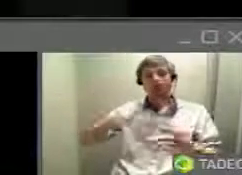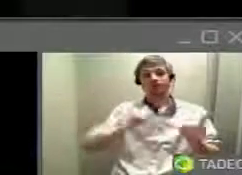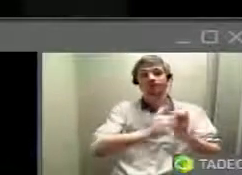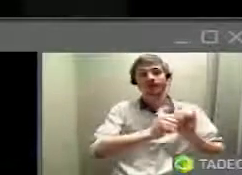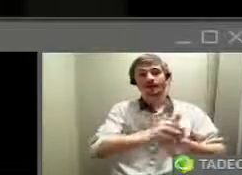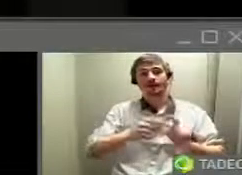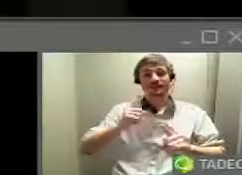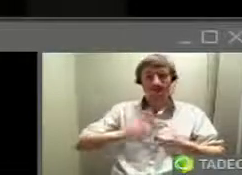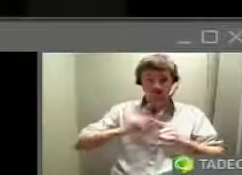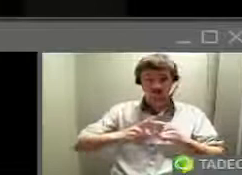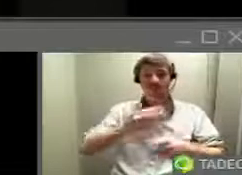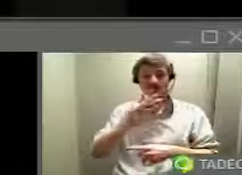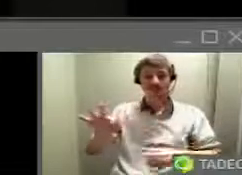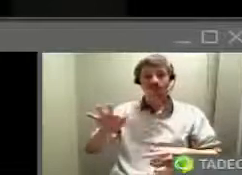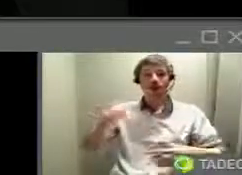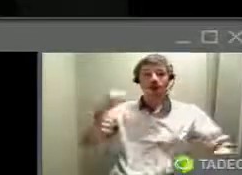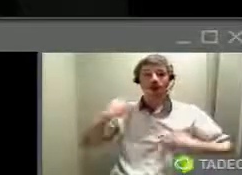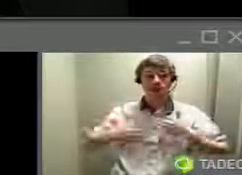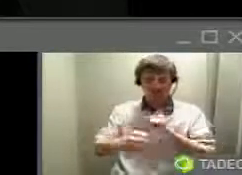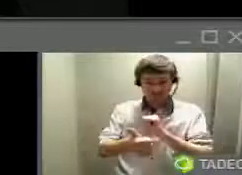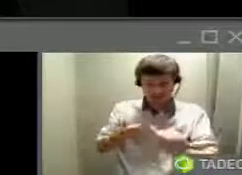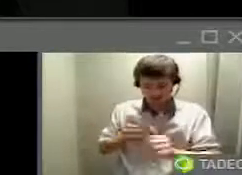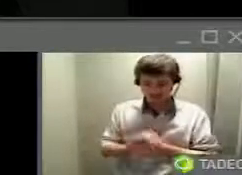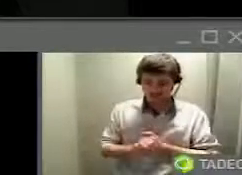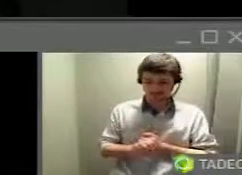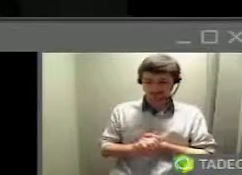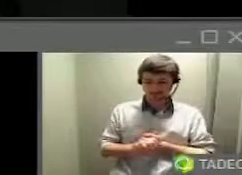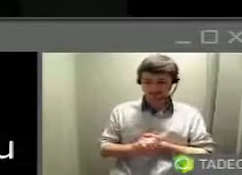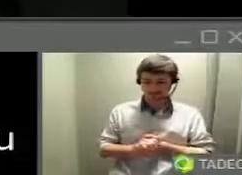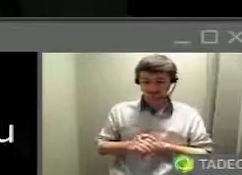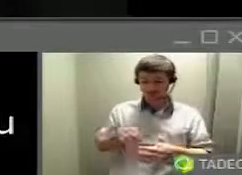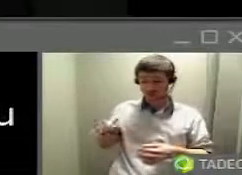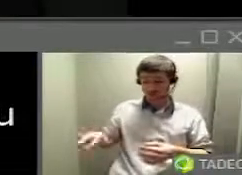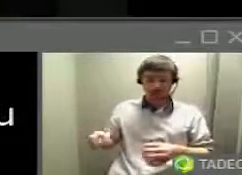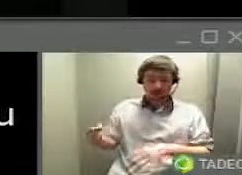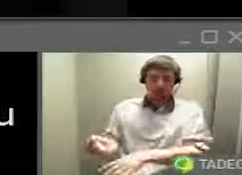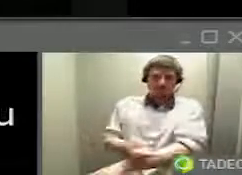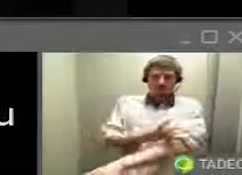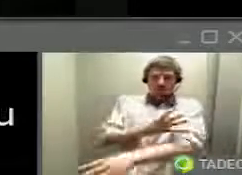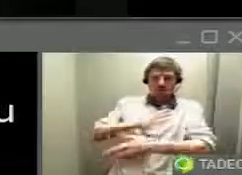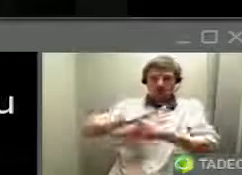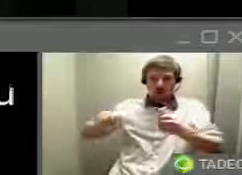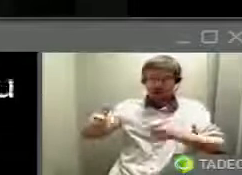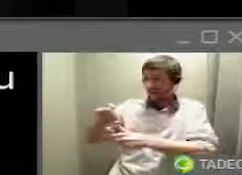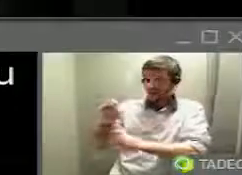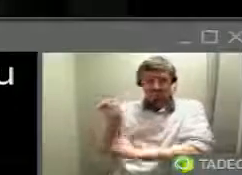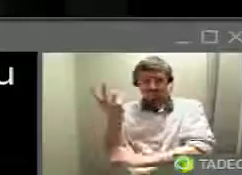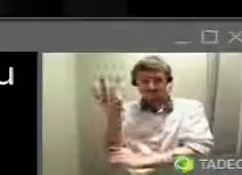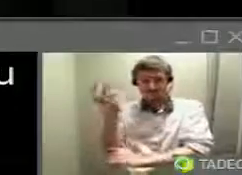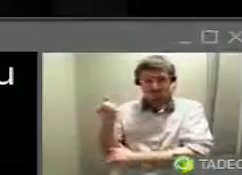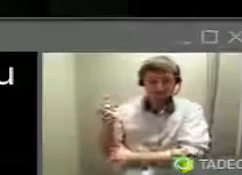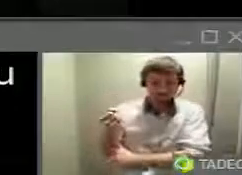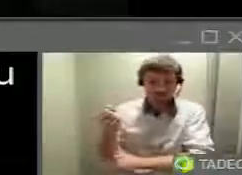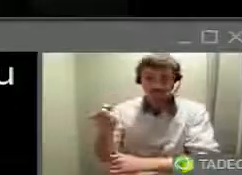international paralympique, très ému lors de son relais de la torche olympique, Gérard Masson, qui s'excuse de ne pas être parmi vous